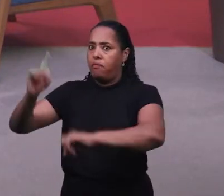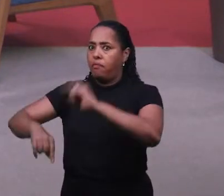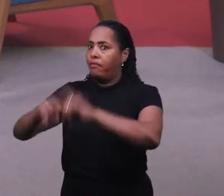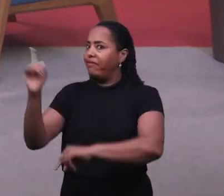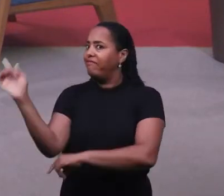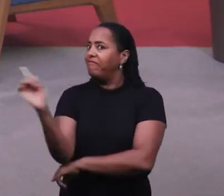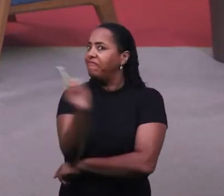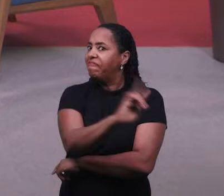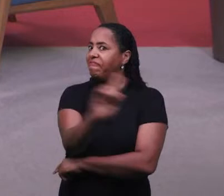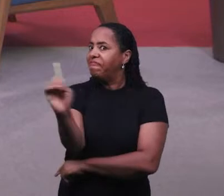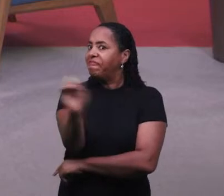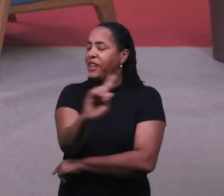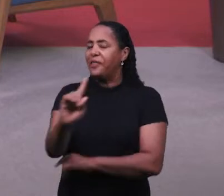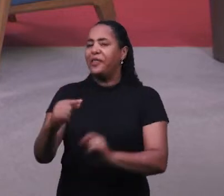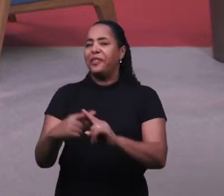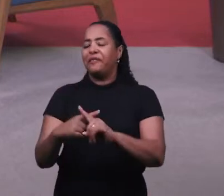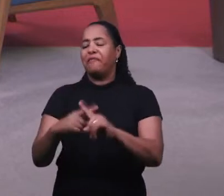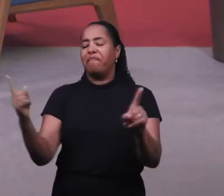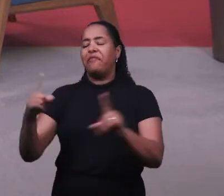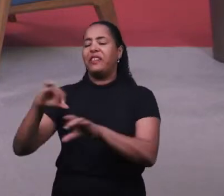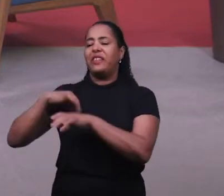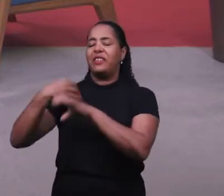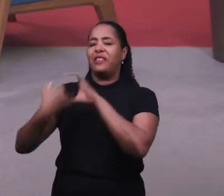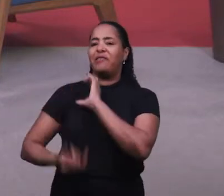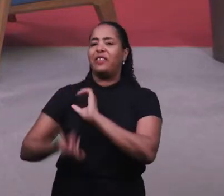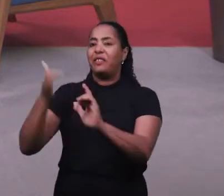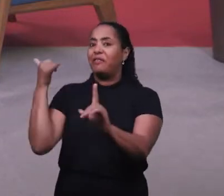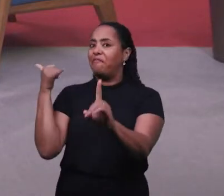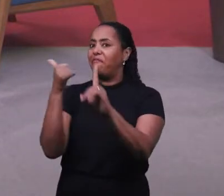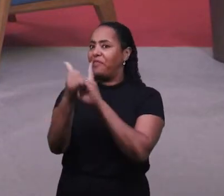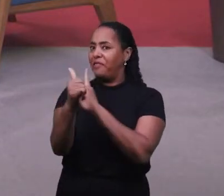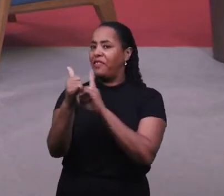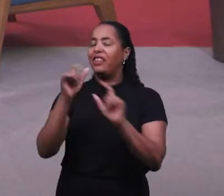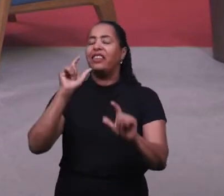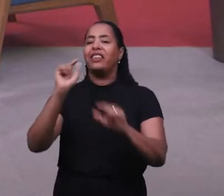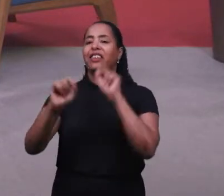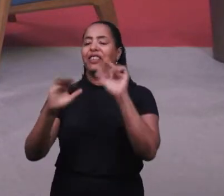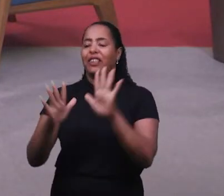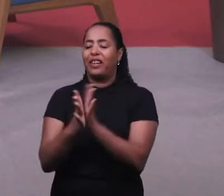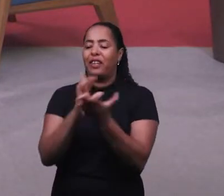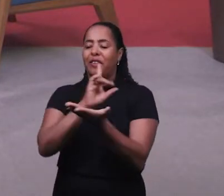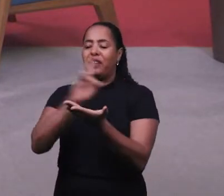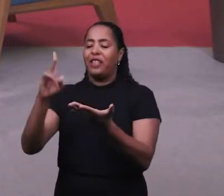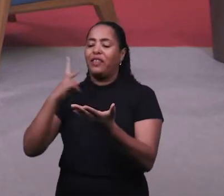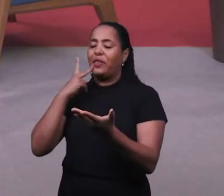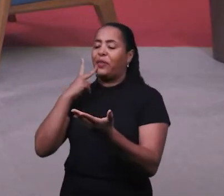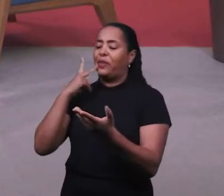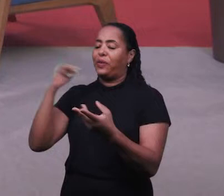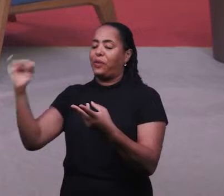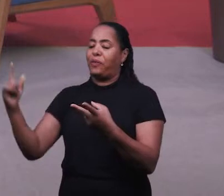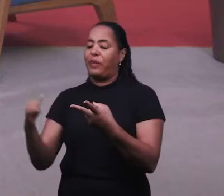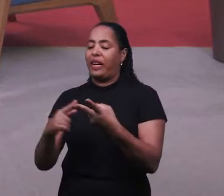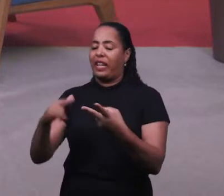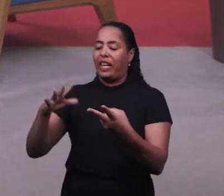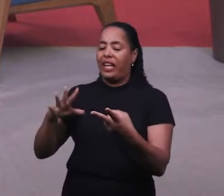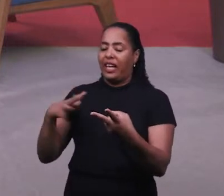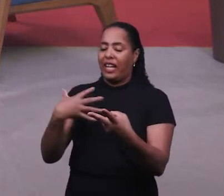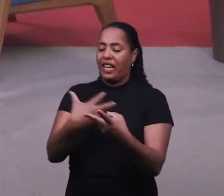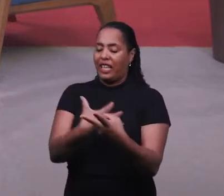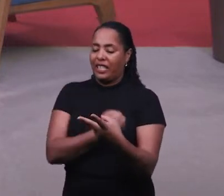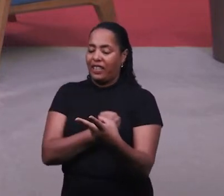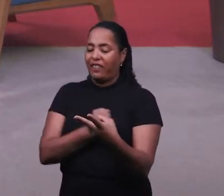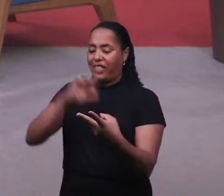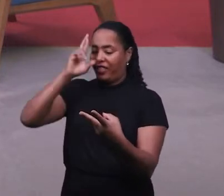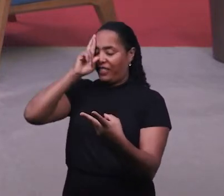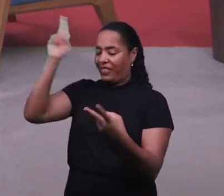Pas l'objet physique, n'est-ce pas? Mais l'aspect prophétique. C'est la parole du Père, c'est